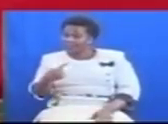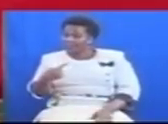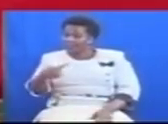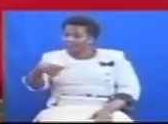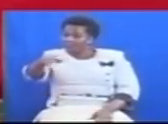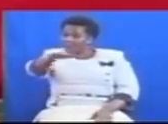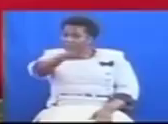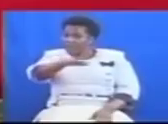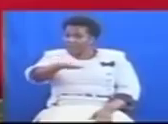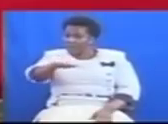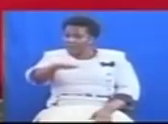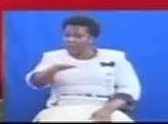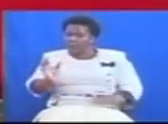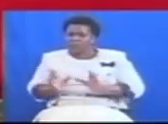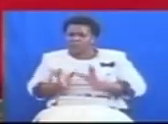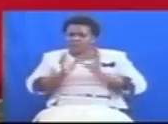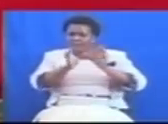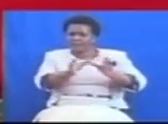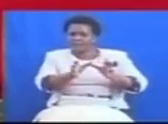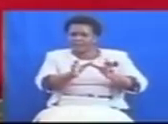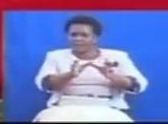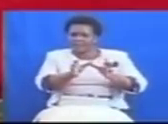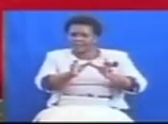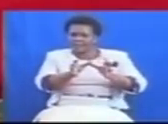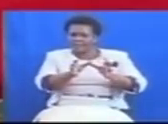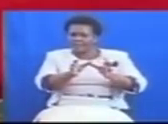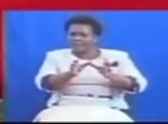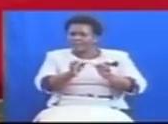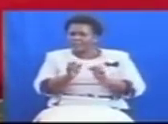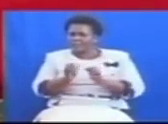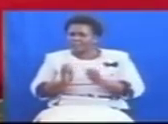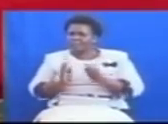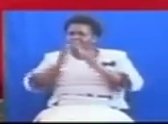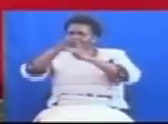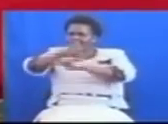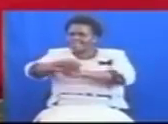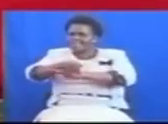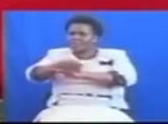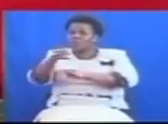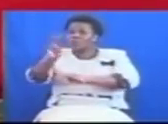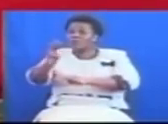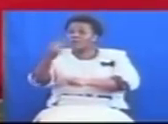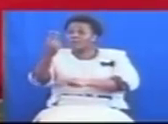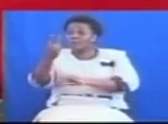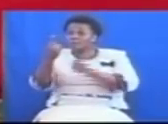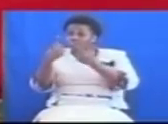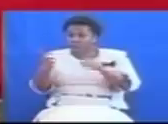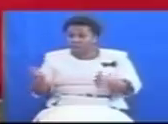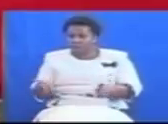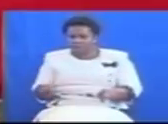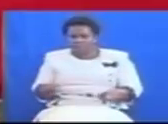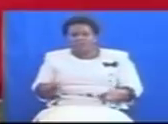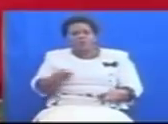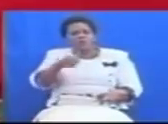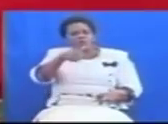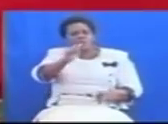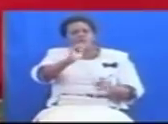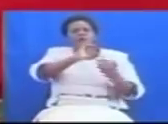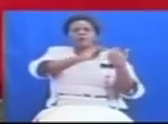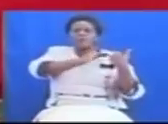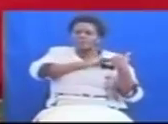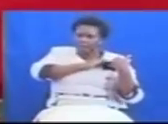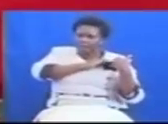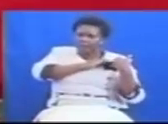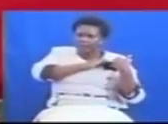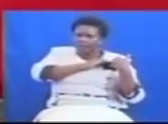shamba la mwekezaji limeingia katika halmashauri mbili tofauti, ni jukumu la halmashauri husika kuzungumza